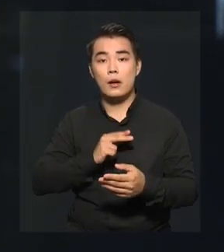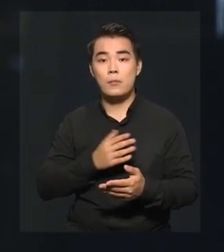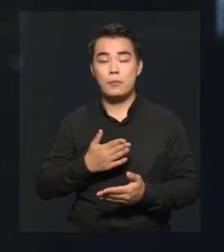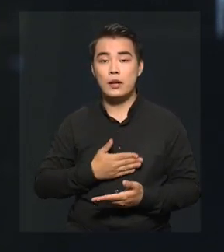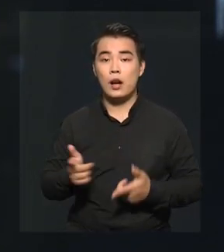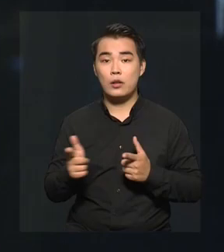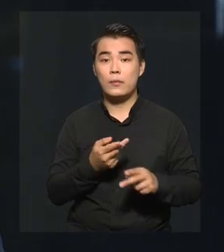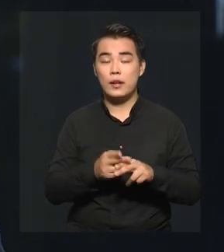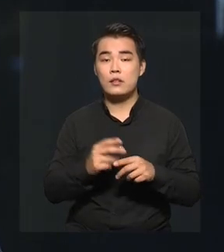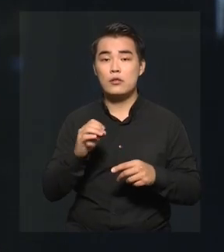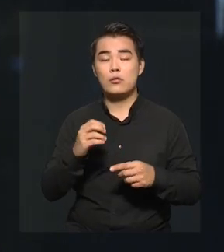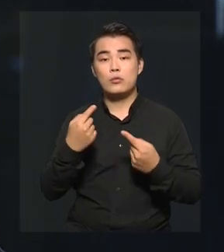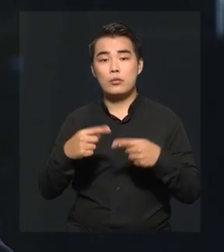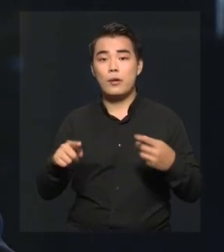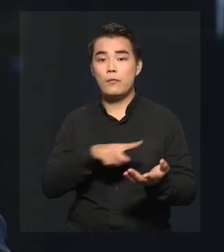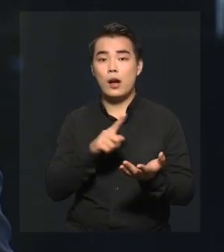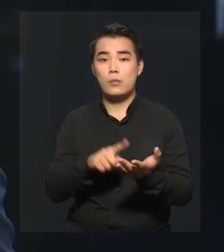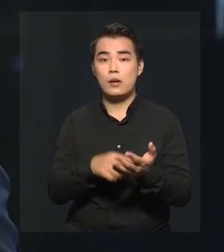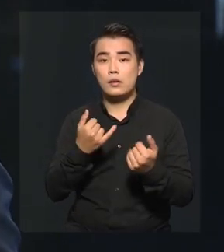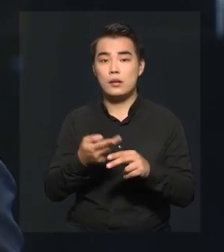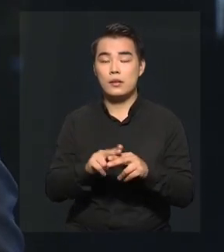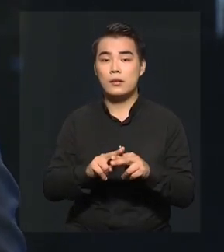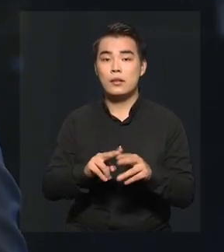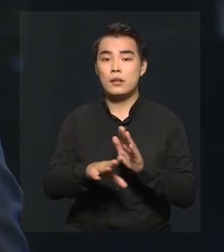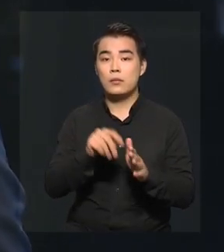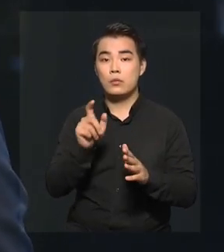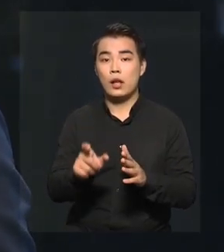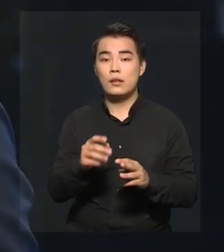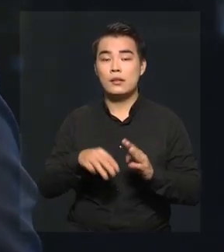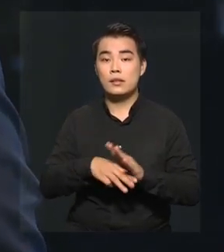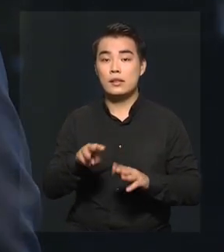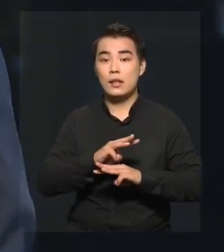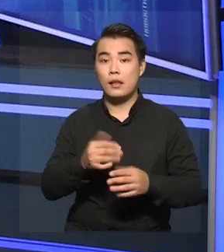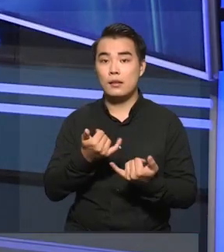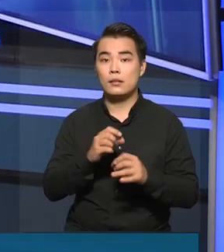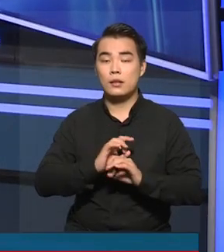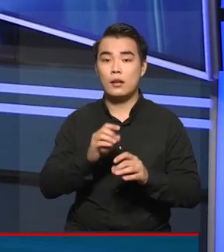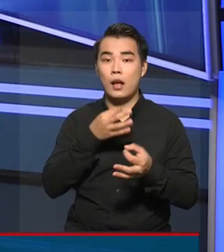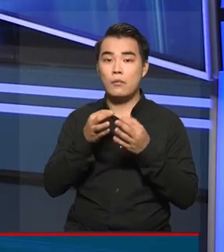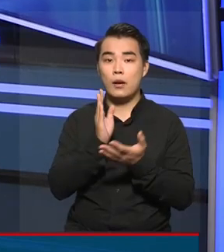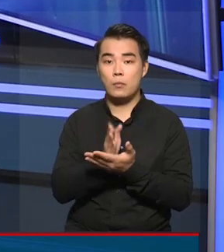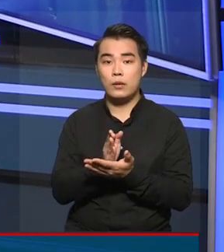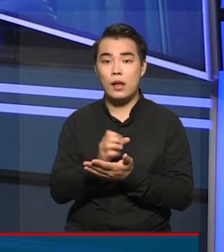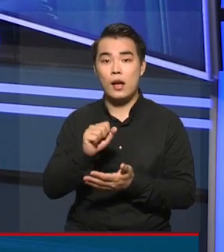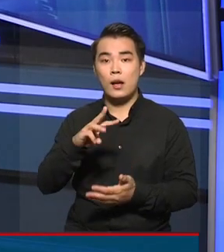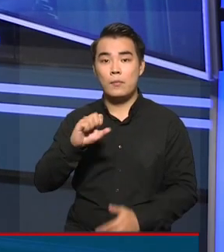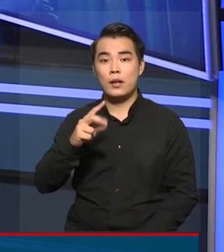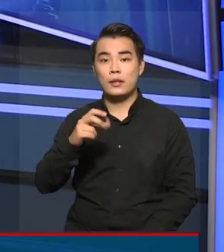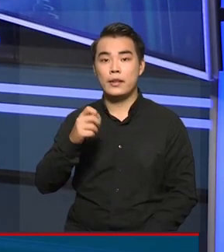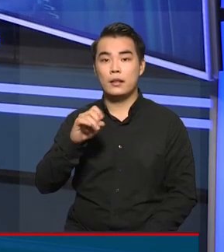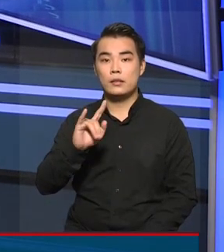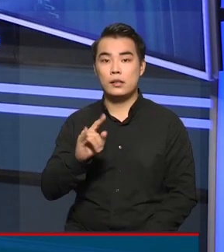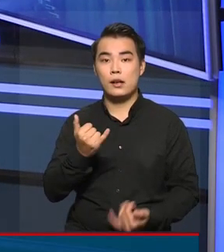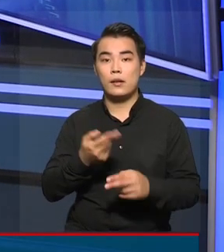дайынбыз ба? Осы және өзге де сұрақтарды сенат депутаты Амангелді Толамисовпен талқылап көрмекпіз. Амангелді